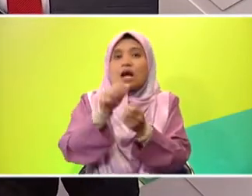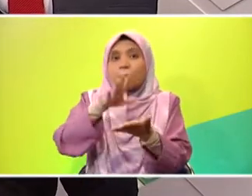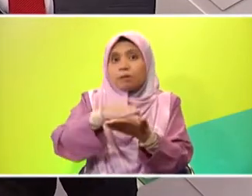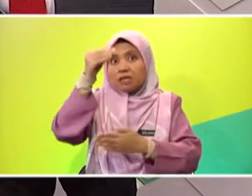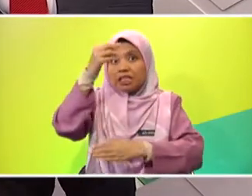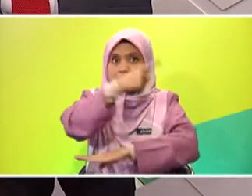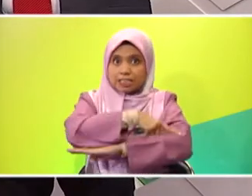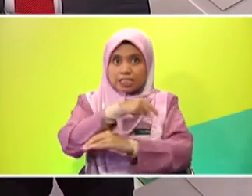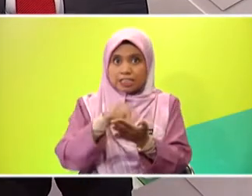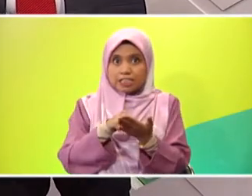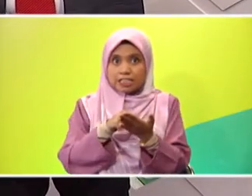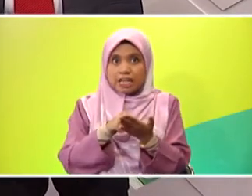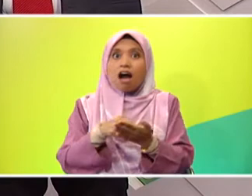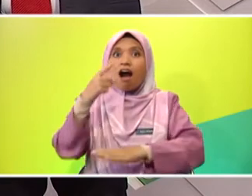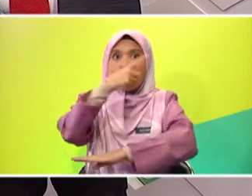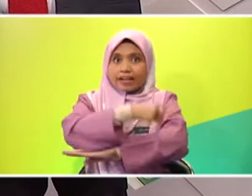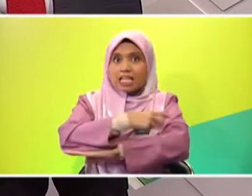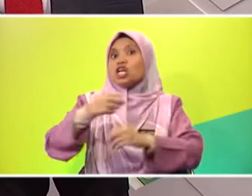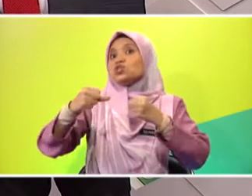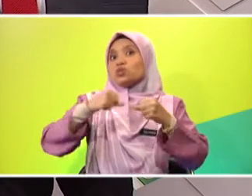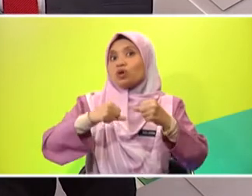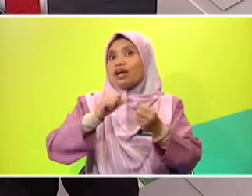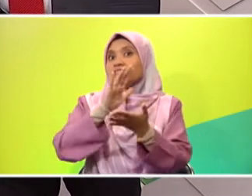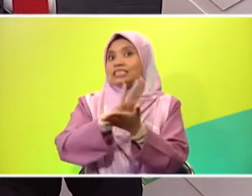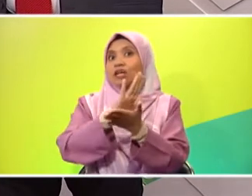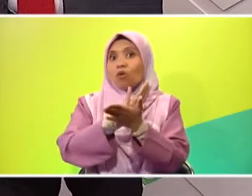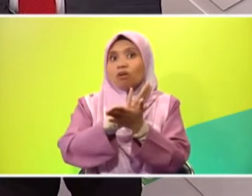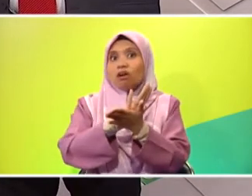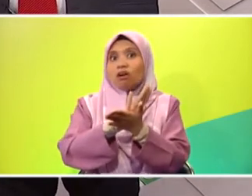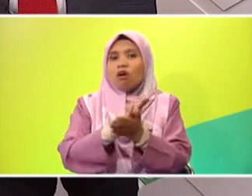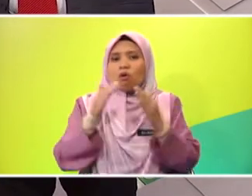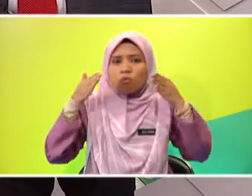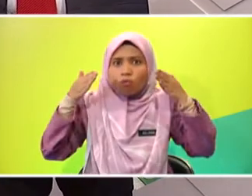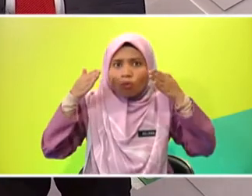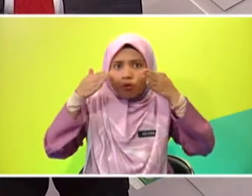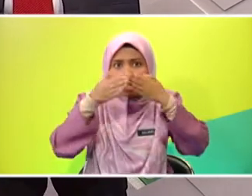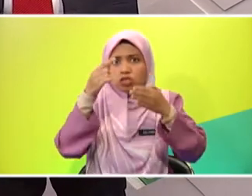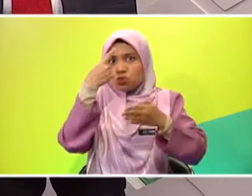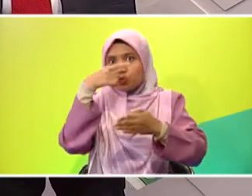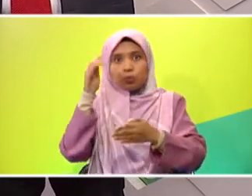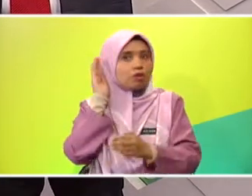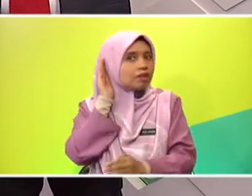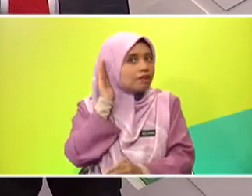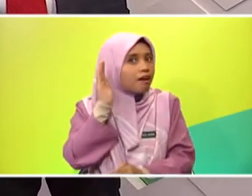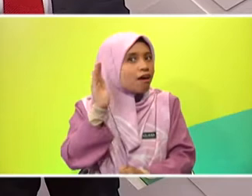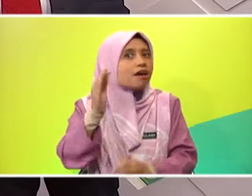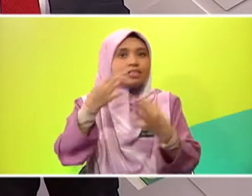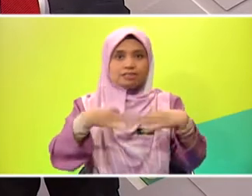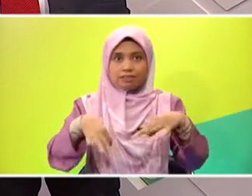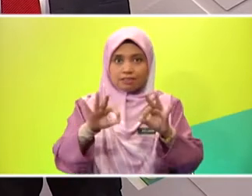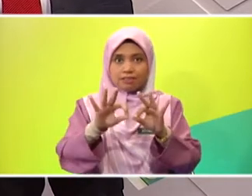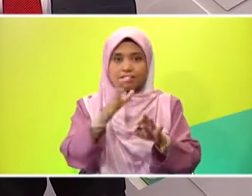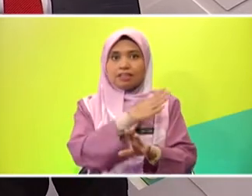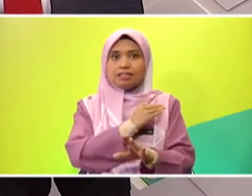Fadhilah ini hari ini yaitu hari sukan sekolah yang mana kita fokus untuk mendengar cerita dan memberi